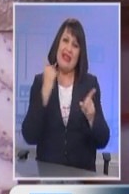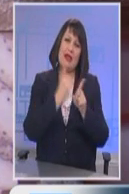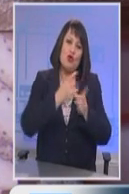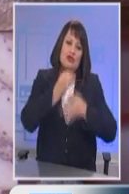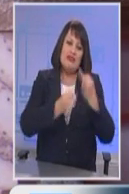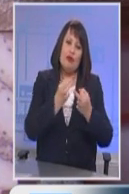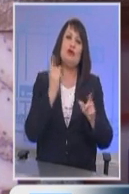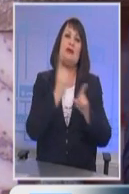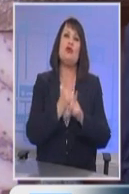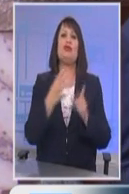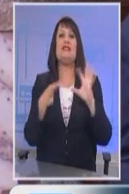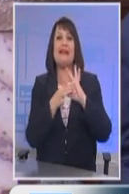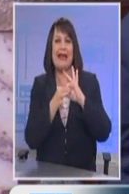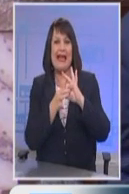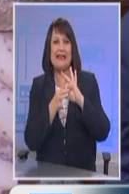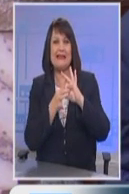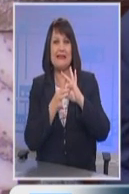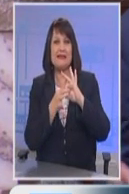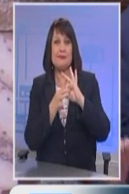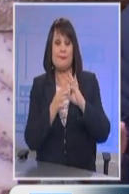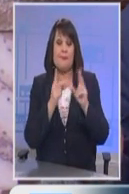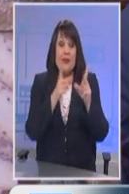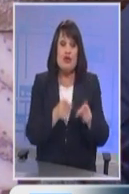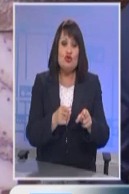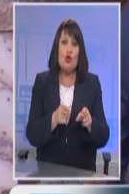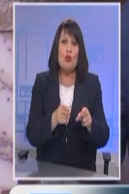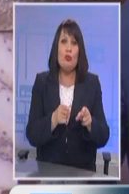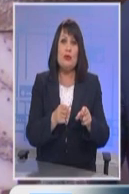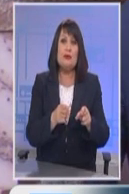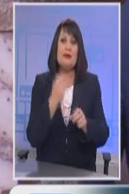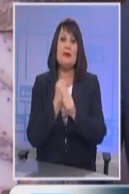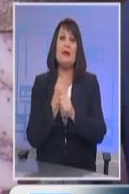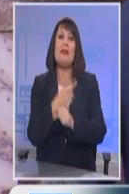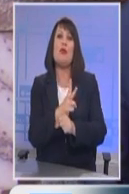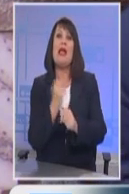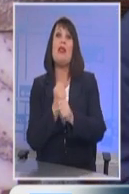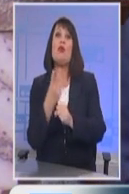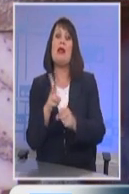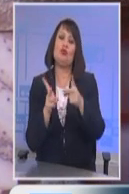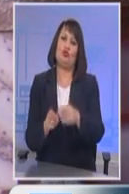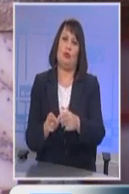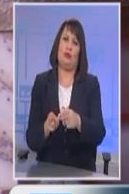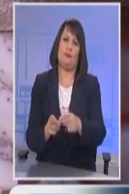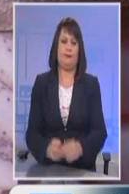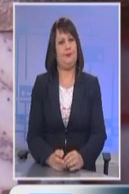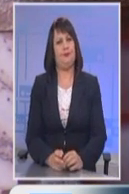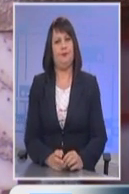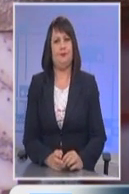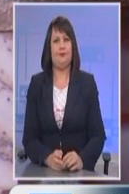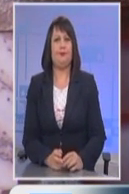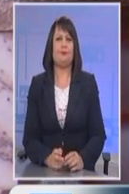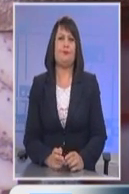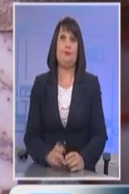Συνεργάτη, αναστέλει την άσκηση του λειτουργήματος ή επαγγέλματός τους. Πράγματι, συνεπώς,